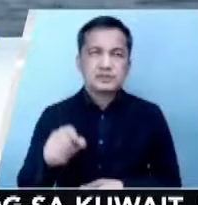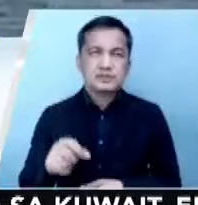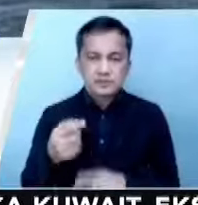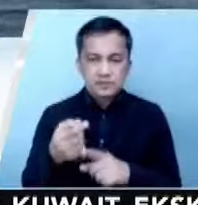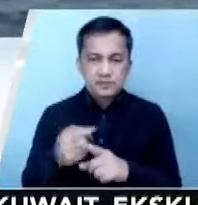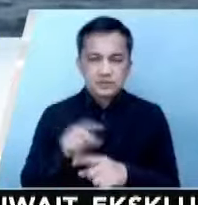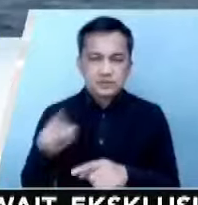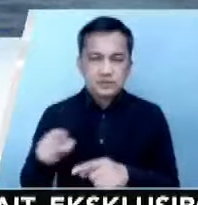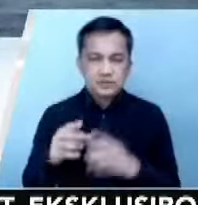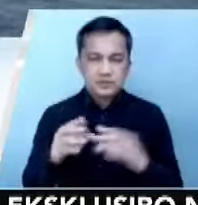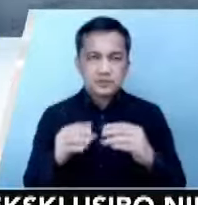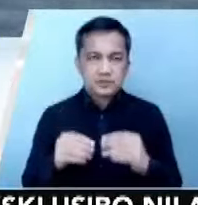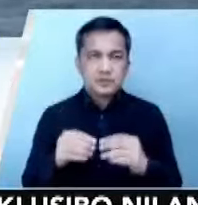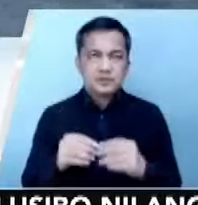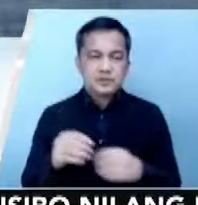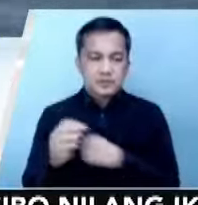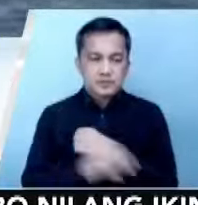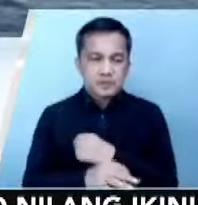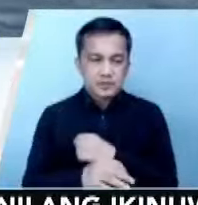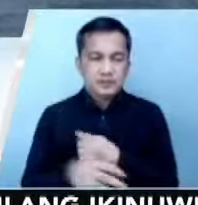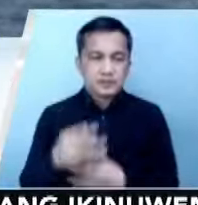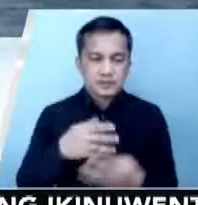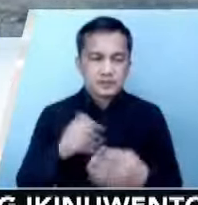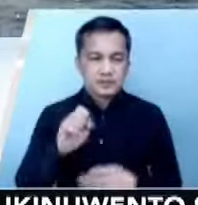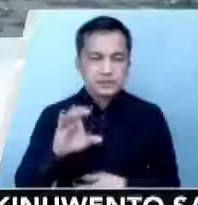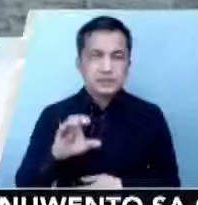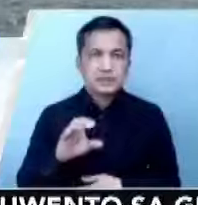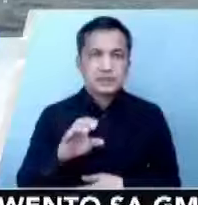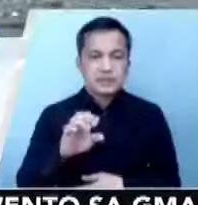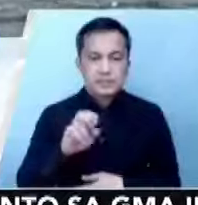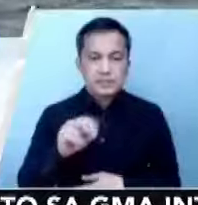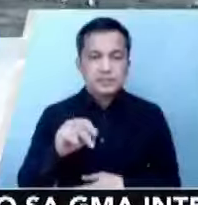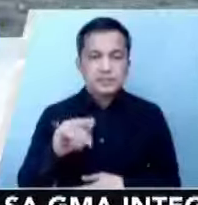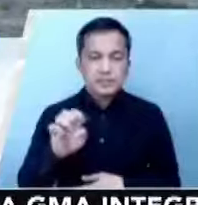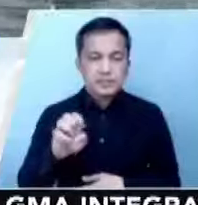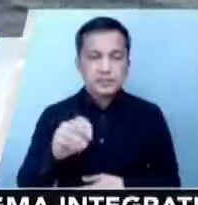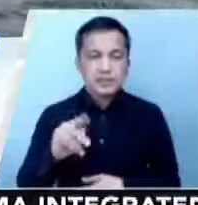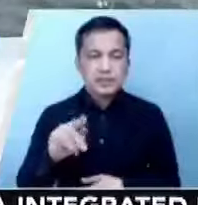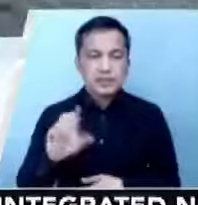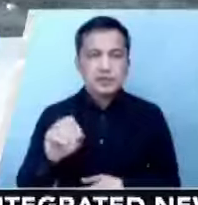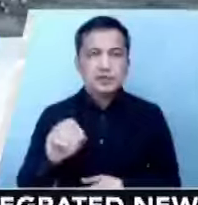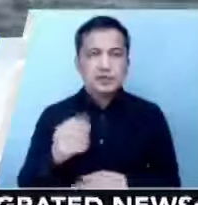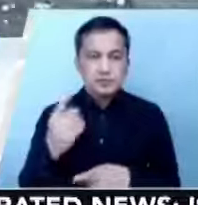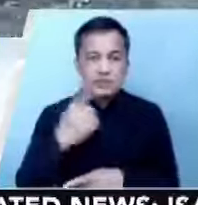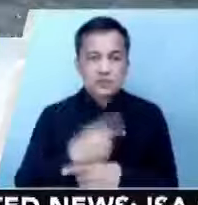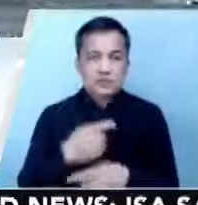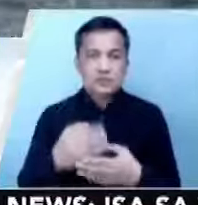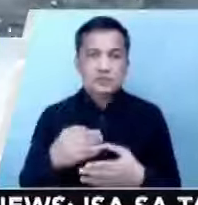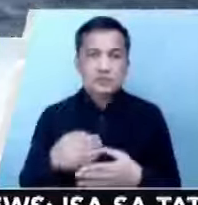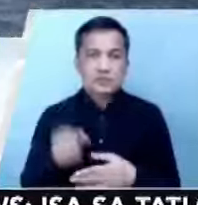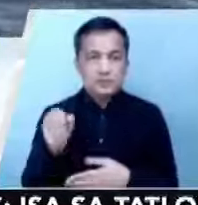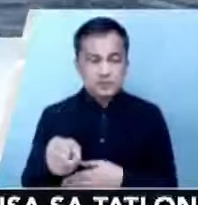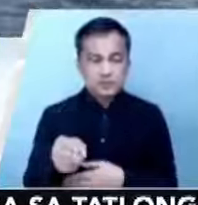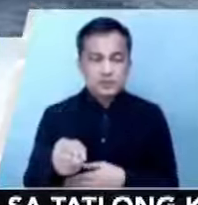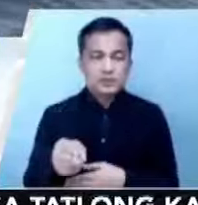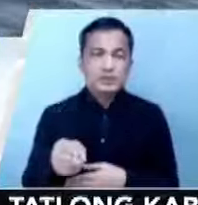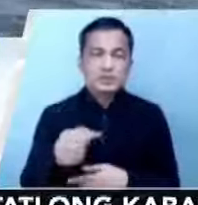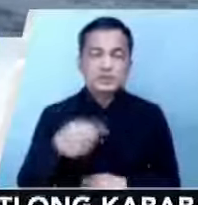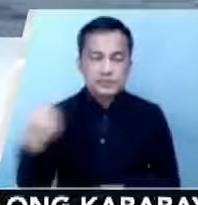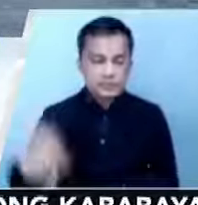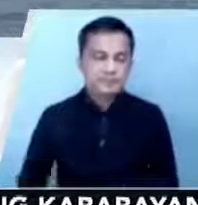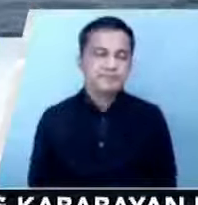napag-usapan nila ni Foreign Affairs Secretary Enrique Manalo sa bisperas ng pagpapatupad ng utos ng China.